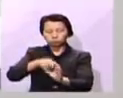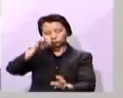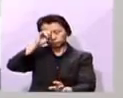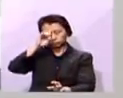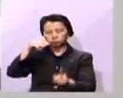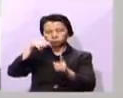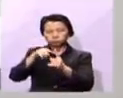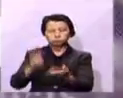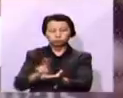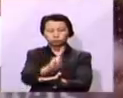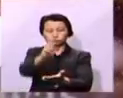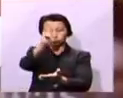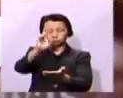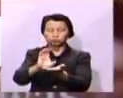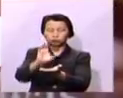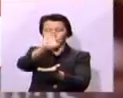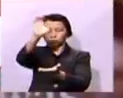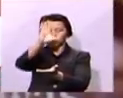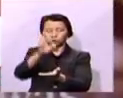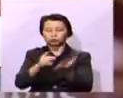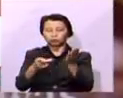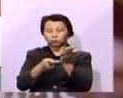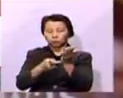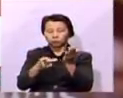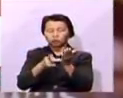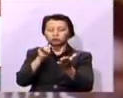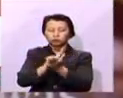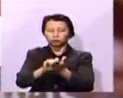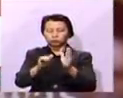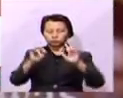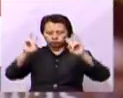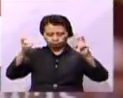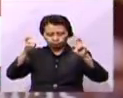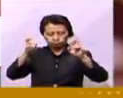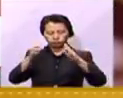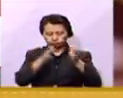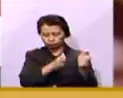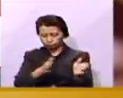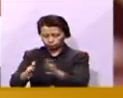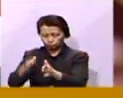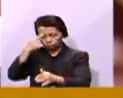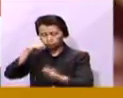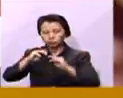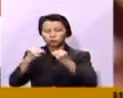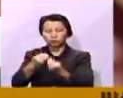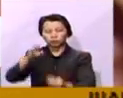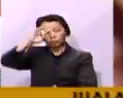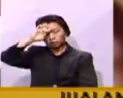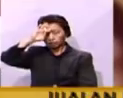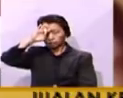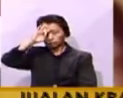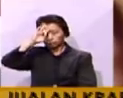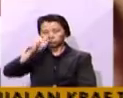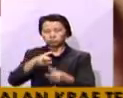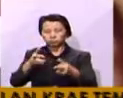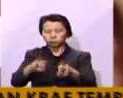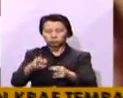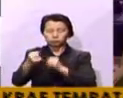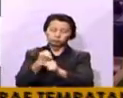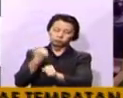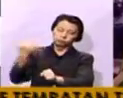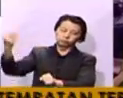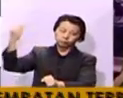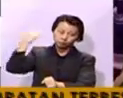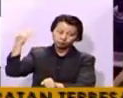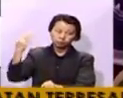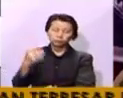ke universiti, kolej dan politeknik antara agenda utama pelan tindakan untuk masyarakat India yang dilancar tahun lalu.